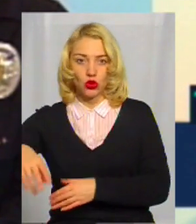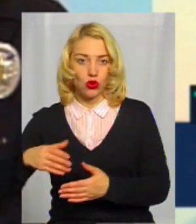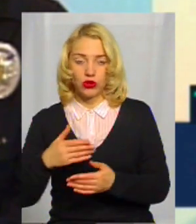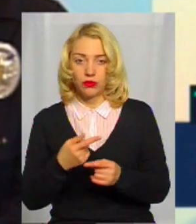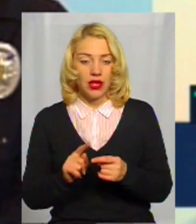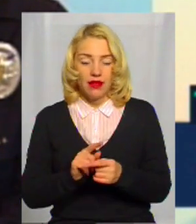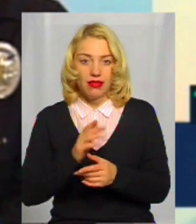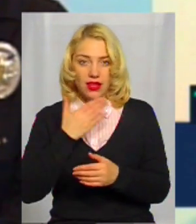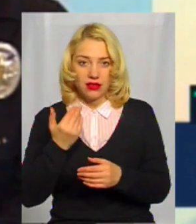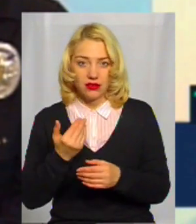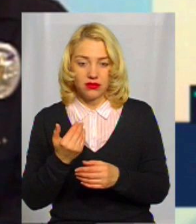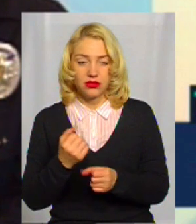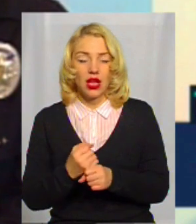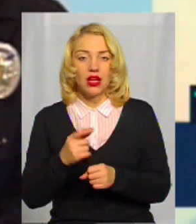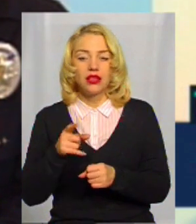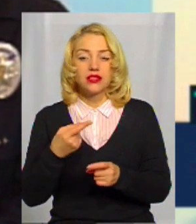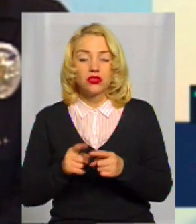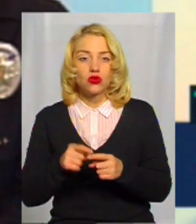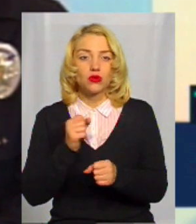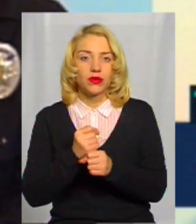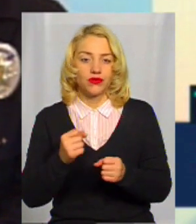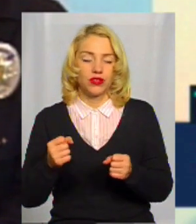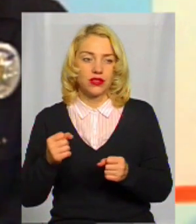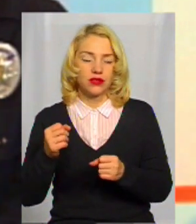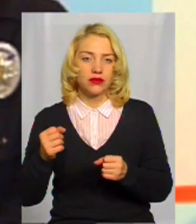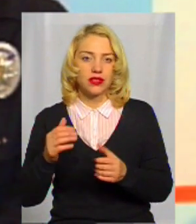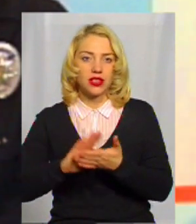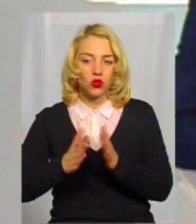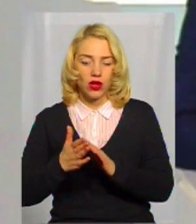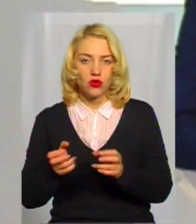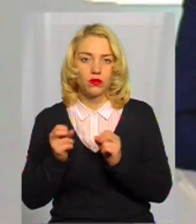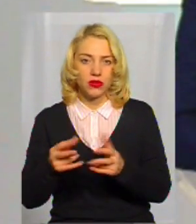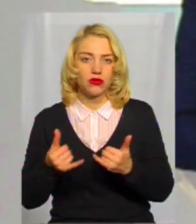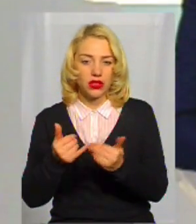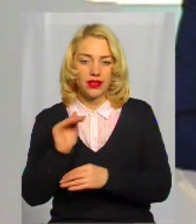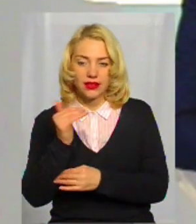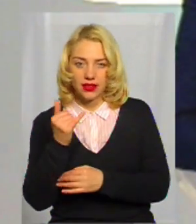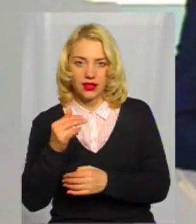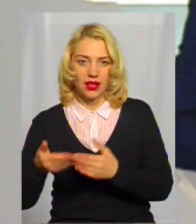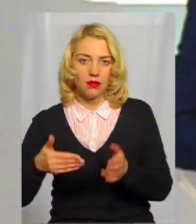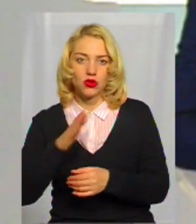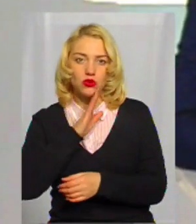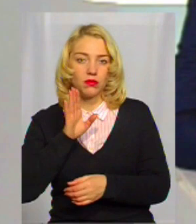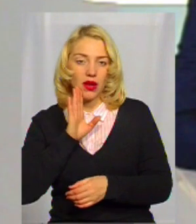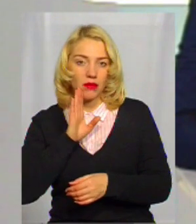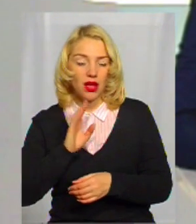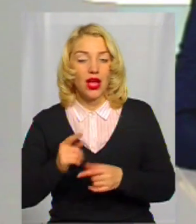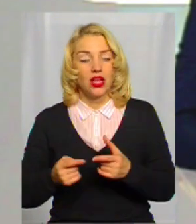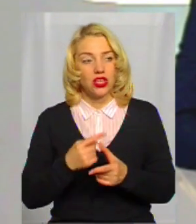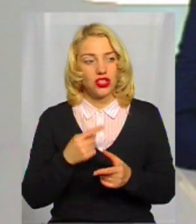ситуацію для дитини. Дякувати Богу, що він її не зацепив, вона залишилась живих. Ось цікаво, чи має поліція